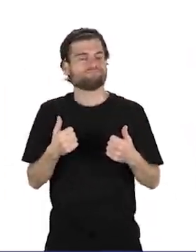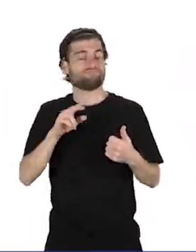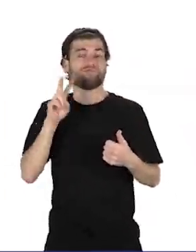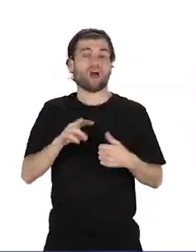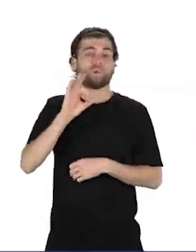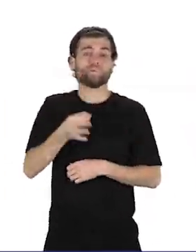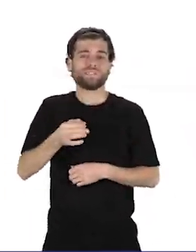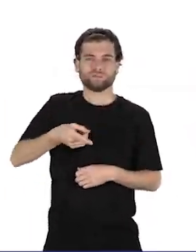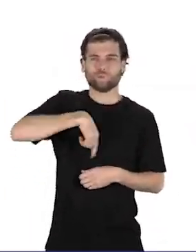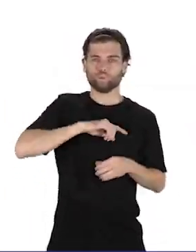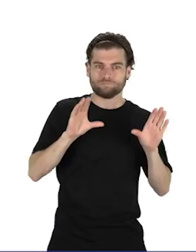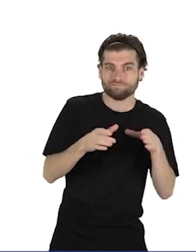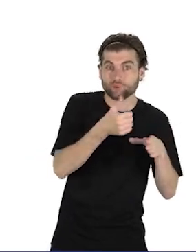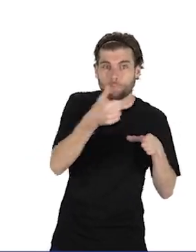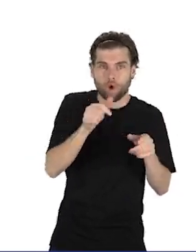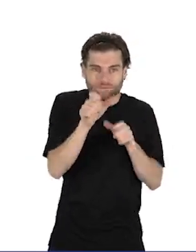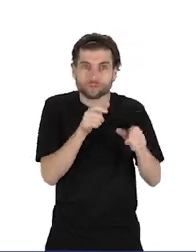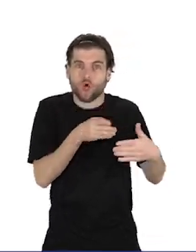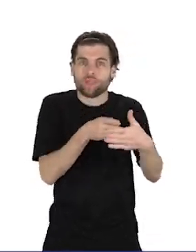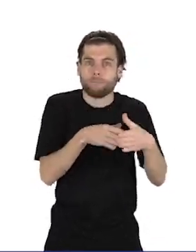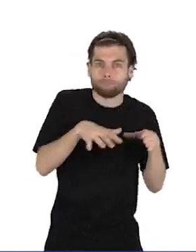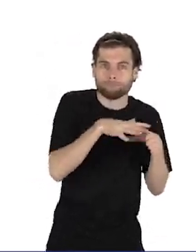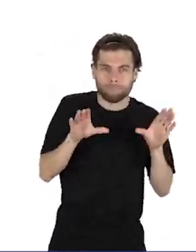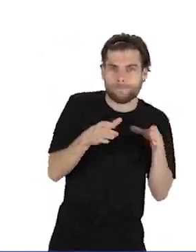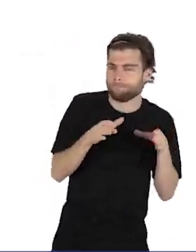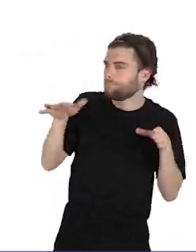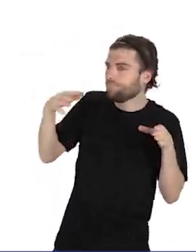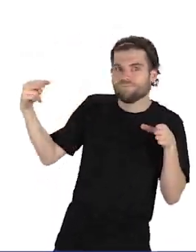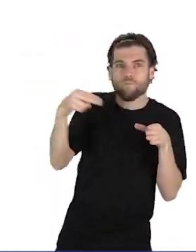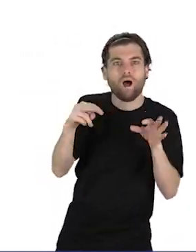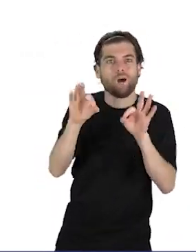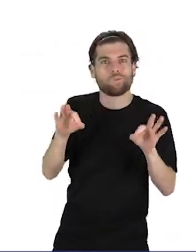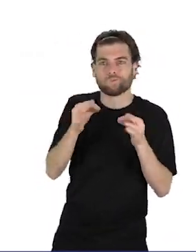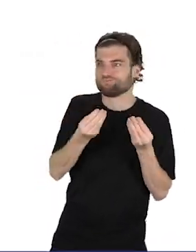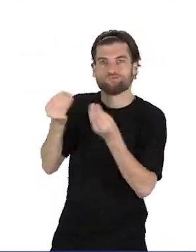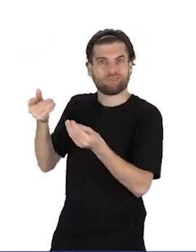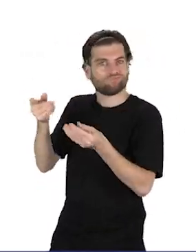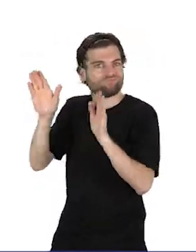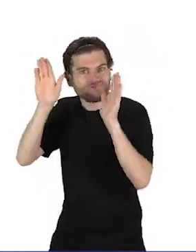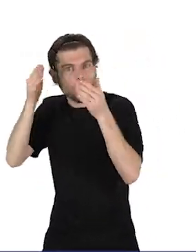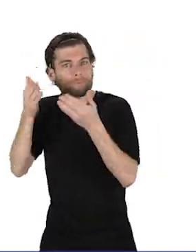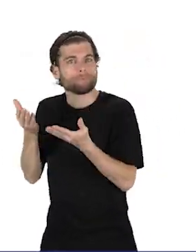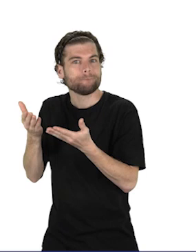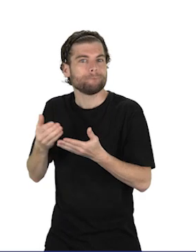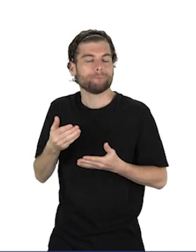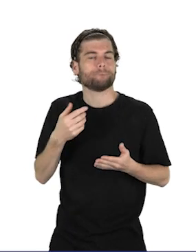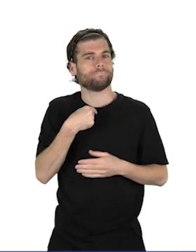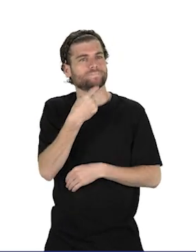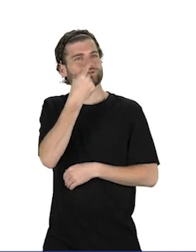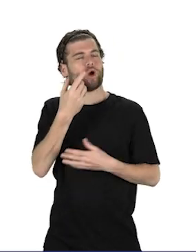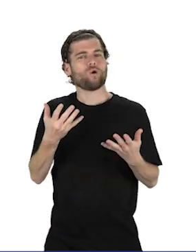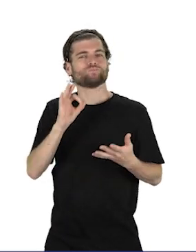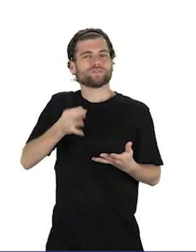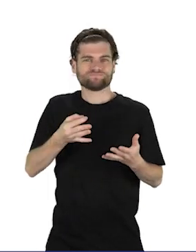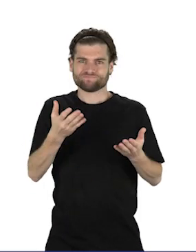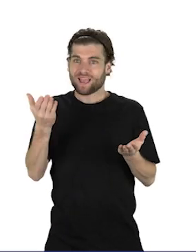C'est vrai que être dans un cercle seulement de handi, ça nous ferme un peu l'esprit on va dire et puis aussi aux autres. Et je trouve que